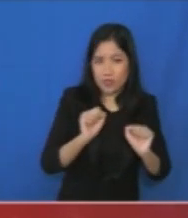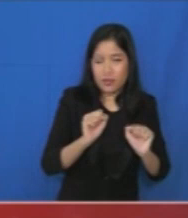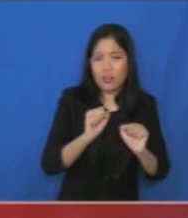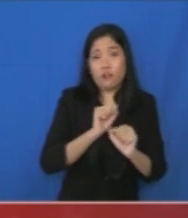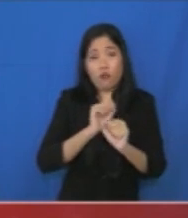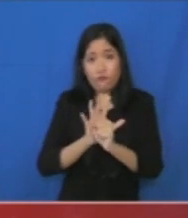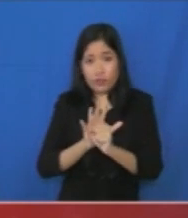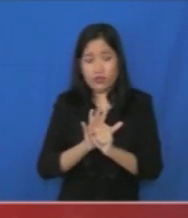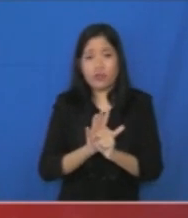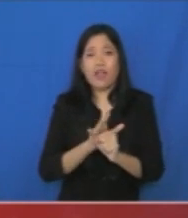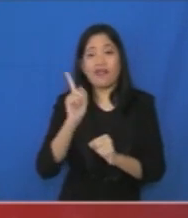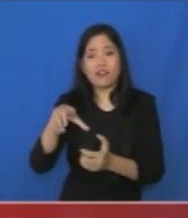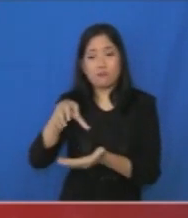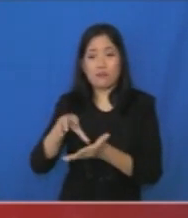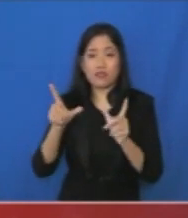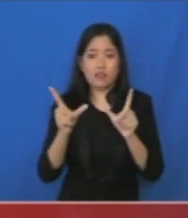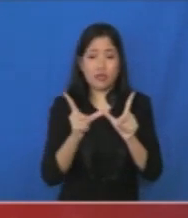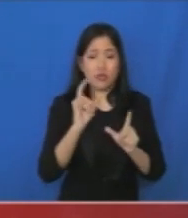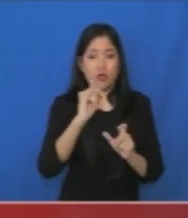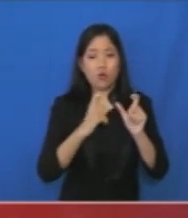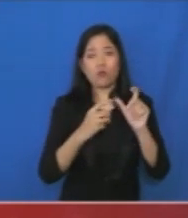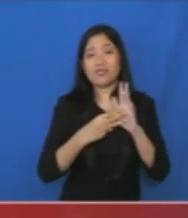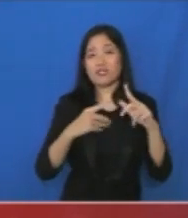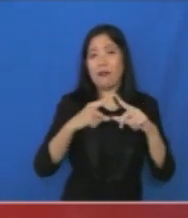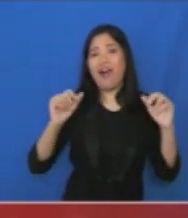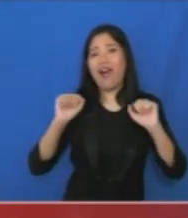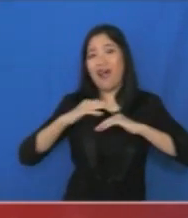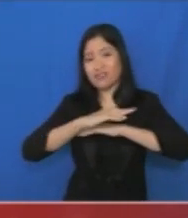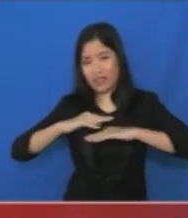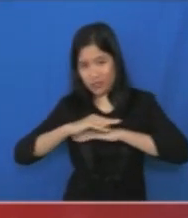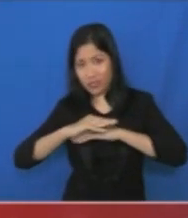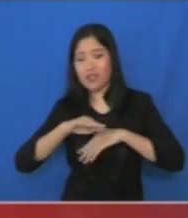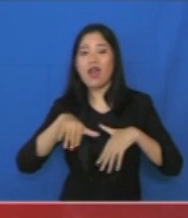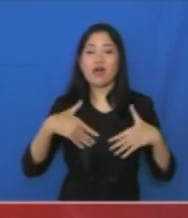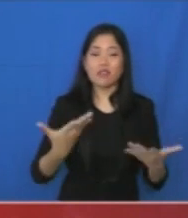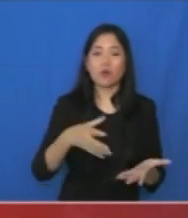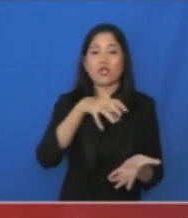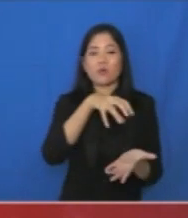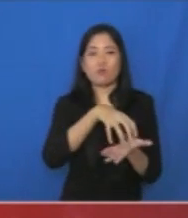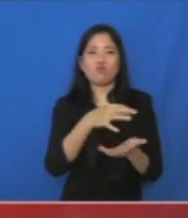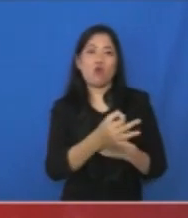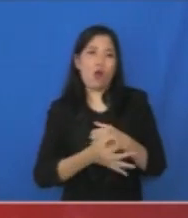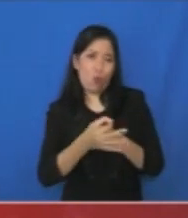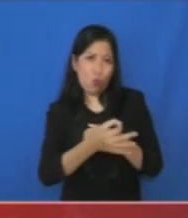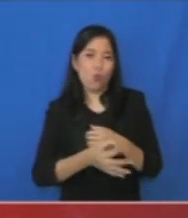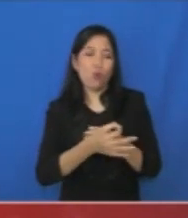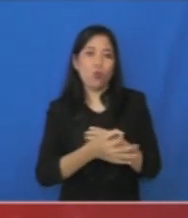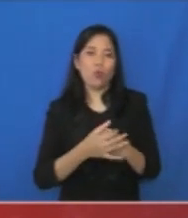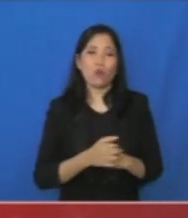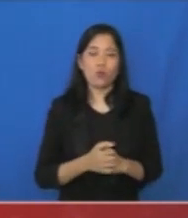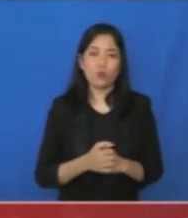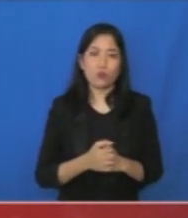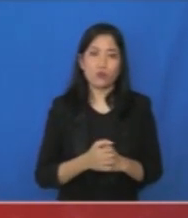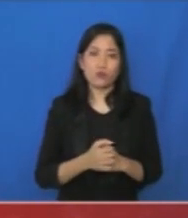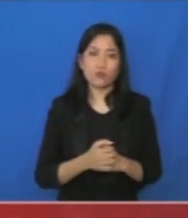baik yang berada di Wisma Atlet maupun yang kita bangun di Pulau Galang dan